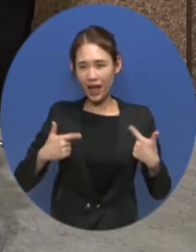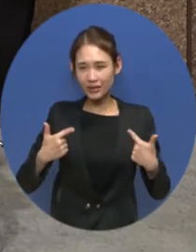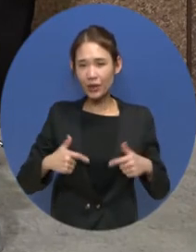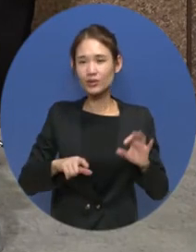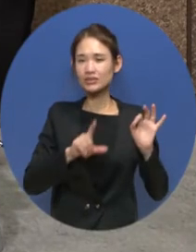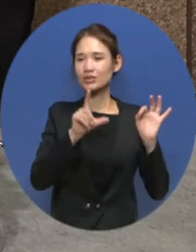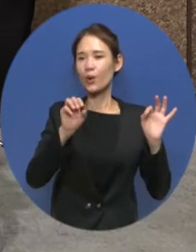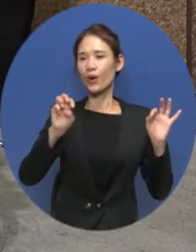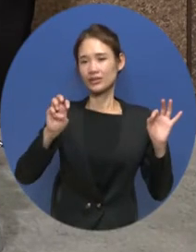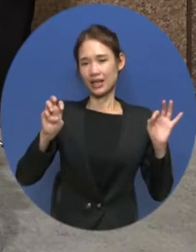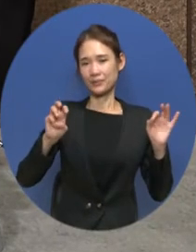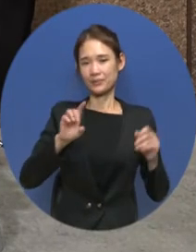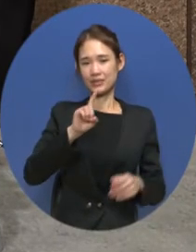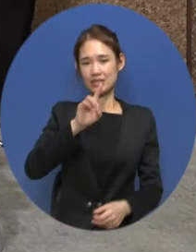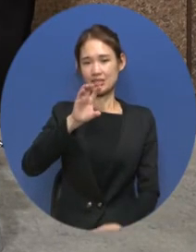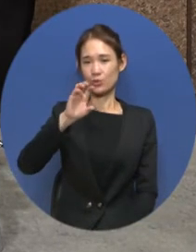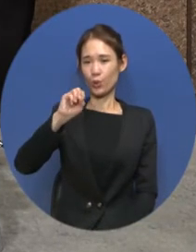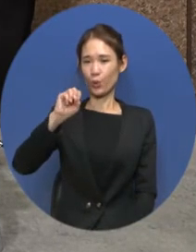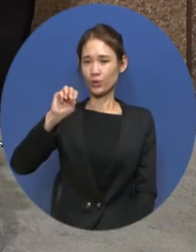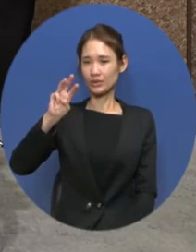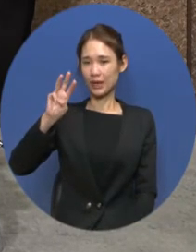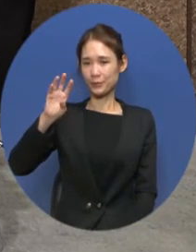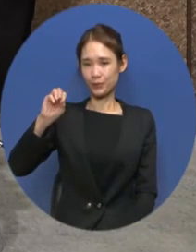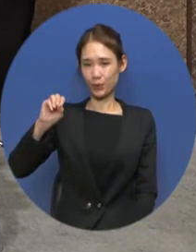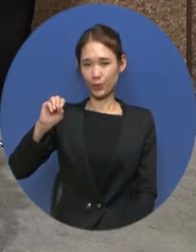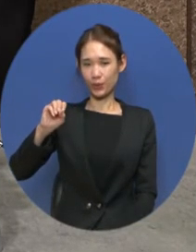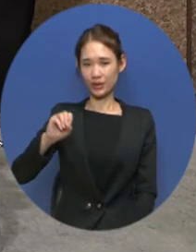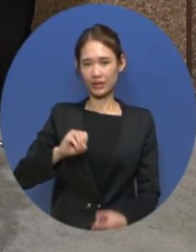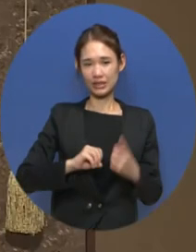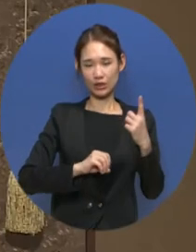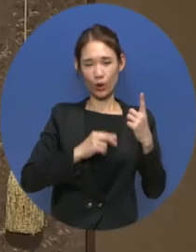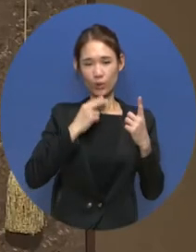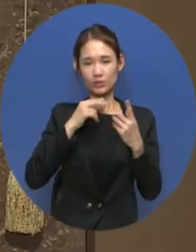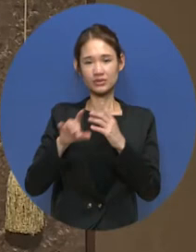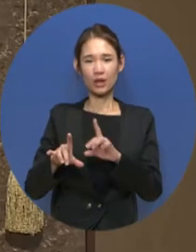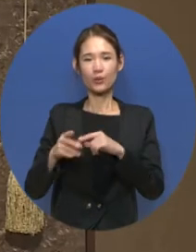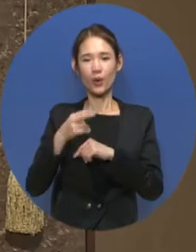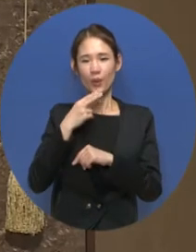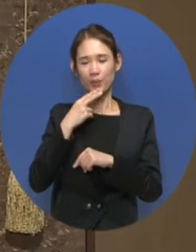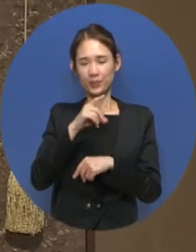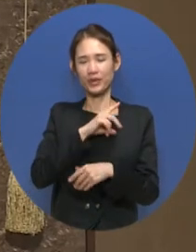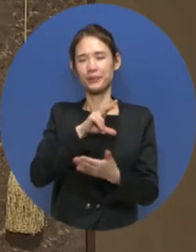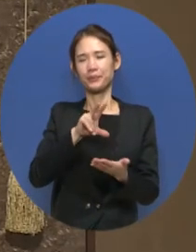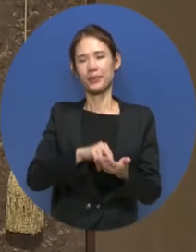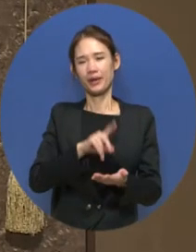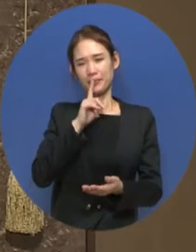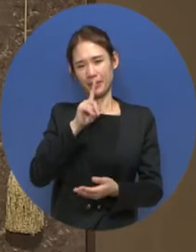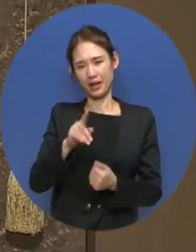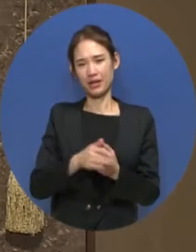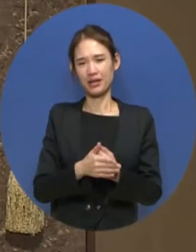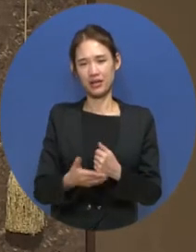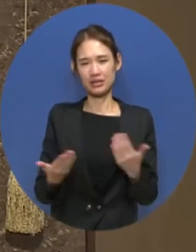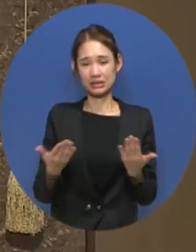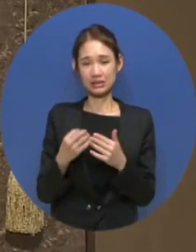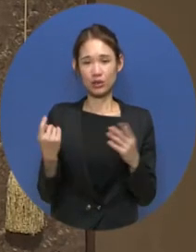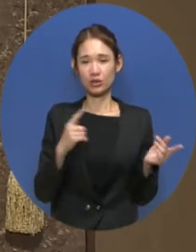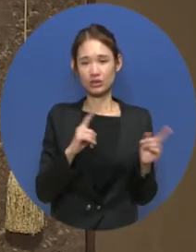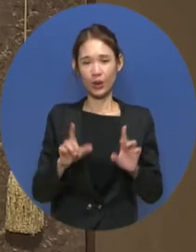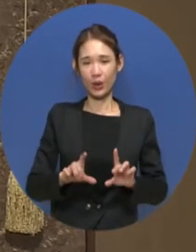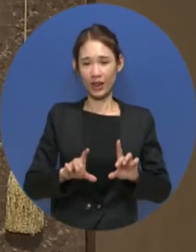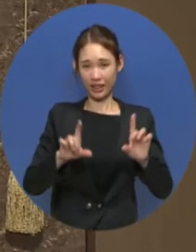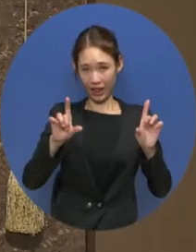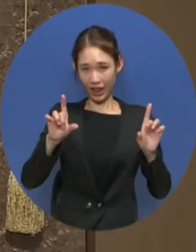30일 1030 그래서 이제 일이 없으면 삶도 없다라고 하는 이 슬로건으로 저희가 장애인 직업재활의